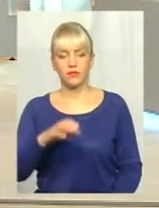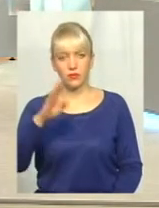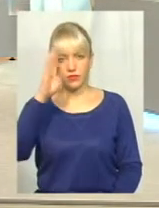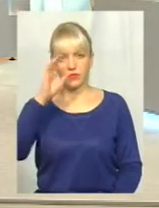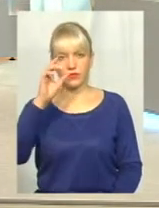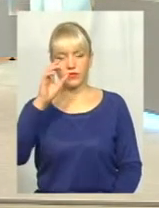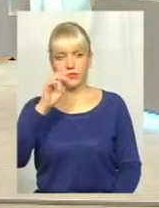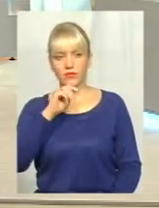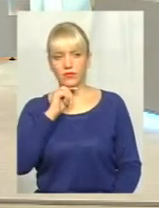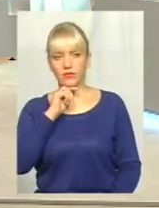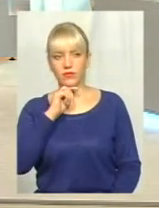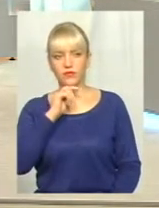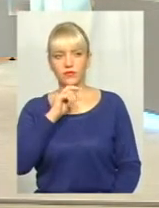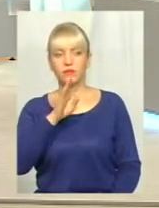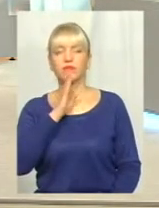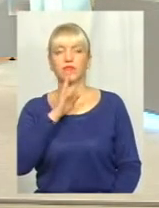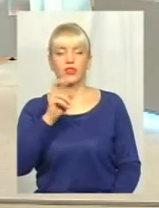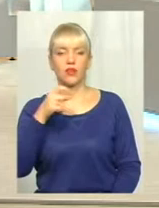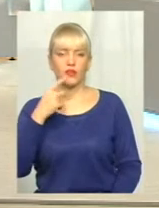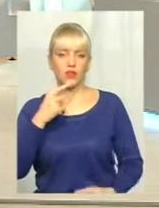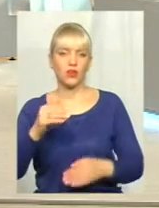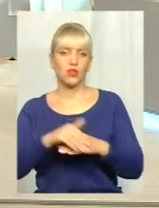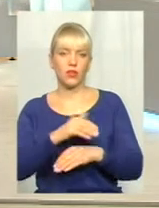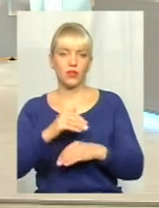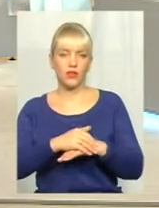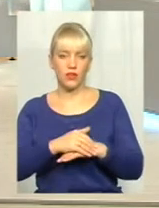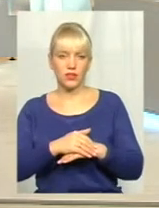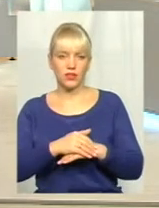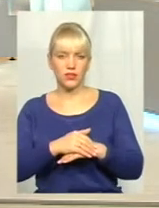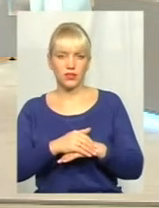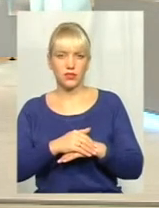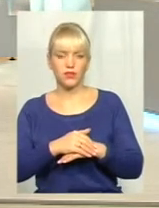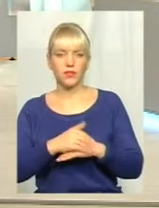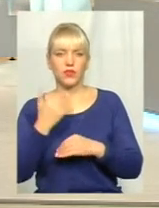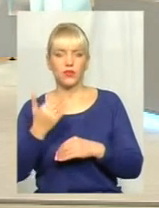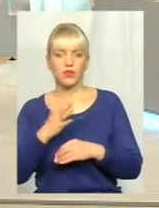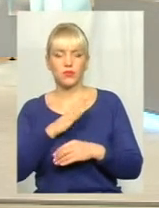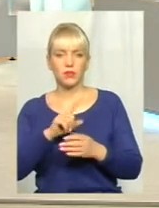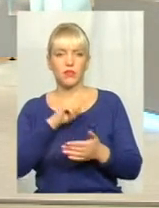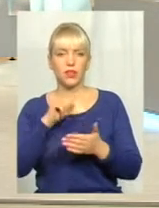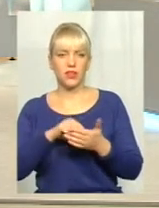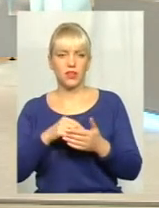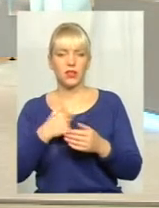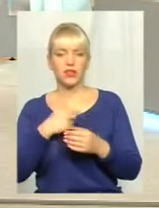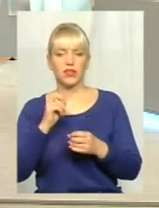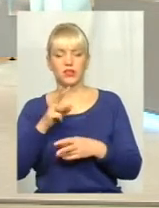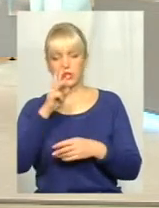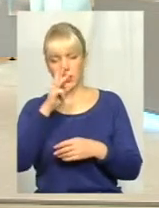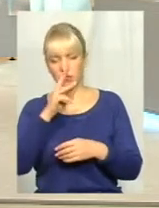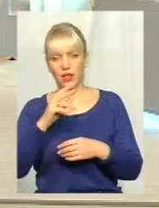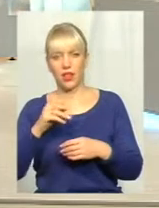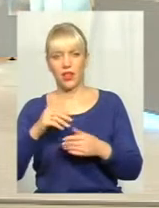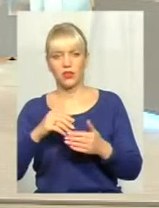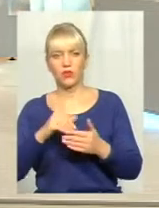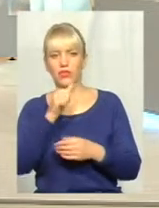Алло, ви в ефірі, говоріть, будь ласка. Добрий вечір. Вас актуальне сьогодні запитання, як ви сказали, відплату в